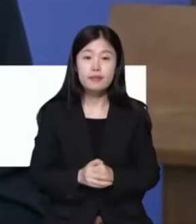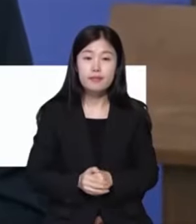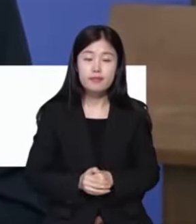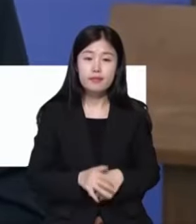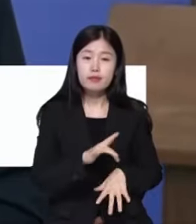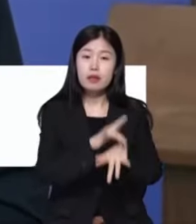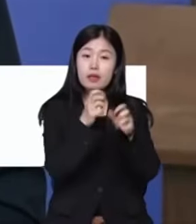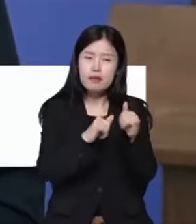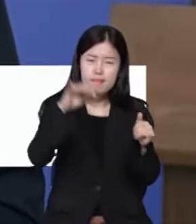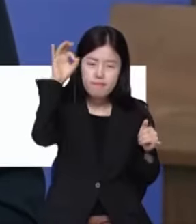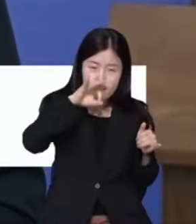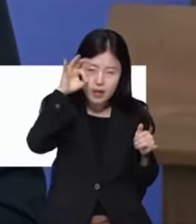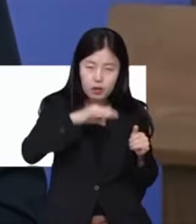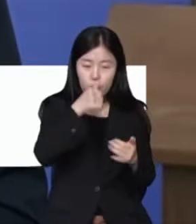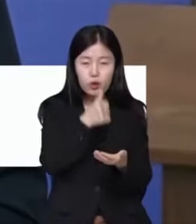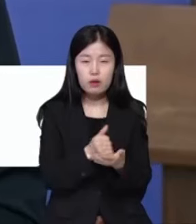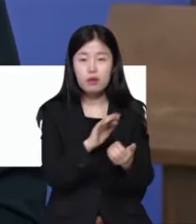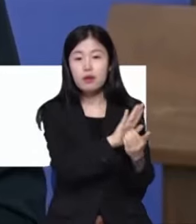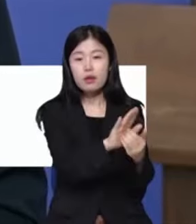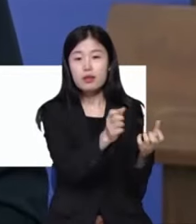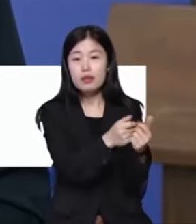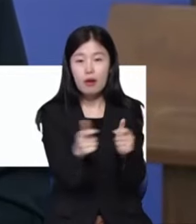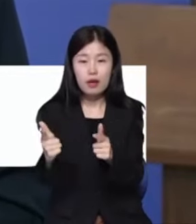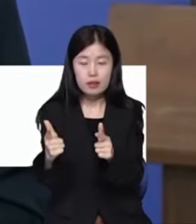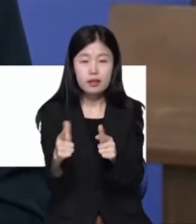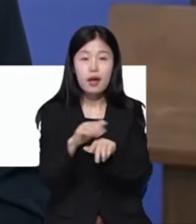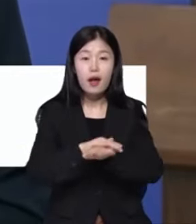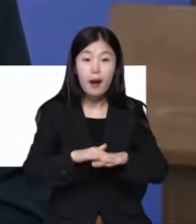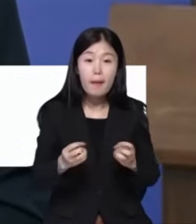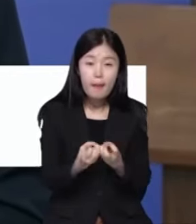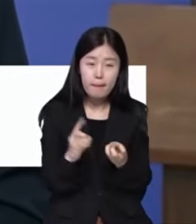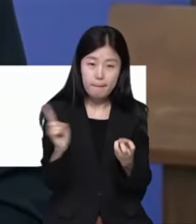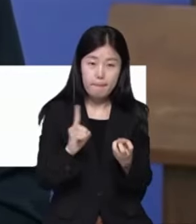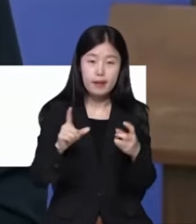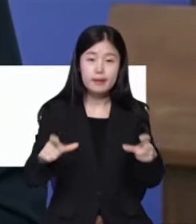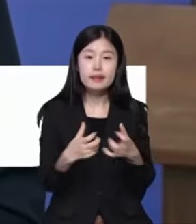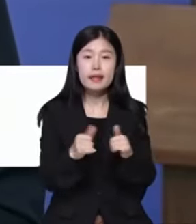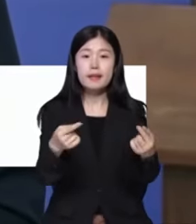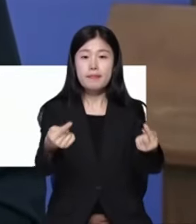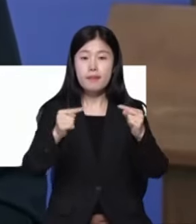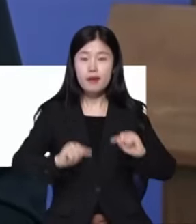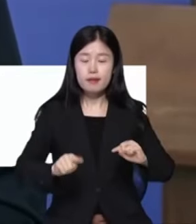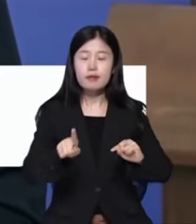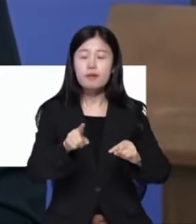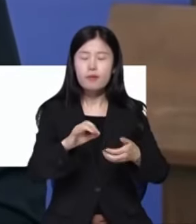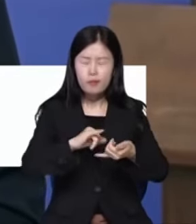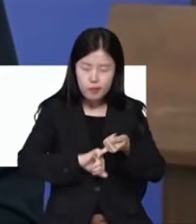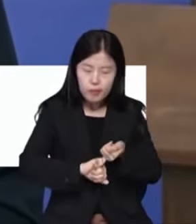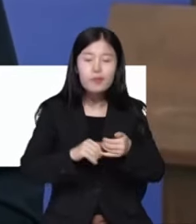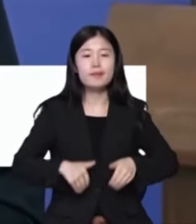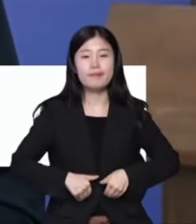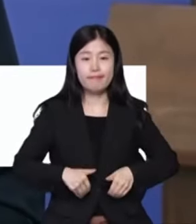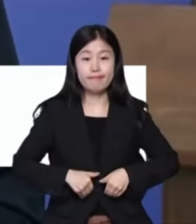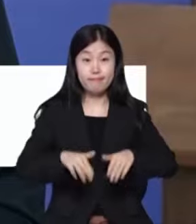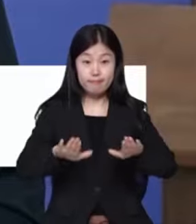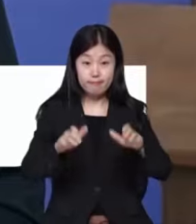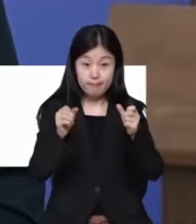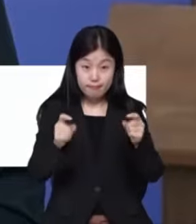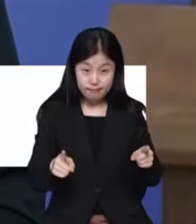등 여러 지역사회 문제를 해결하기 위해서는 지역민들의 참여 제안이 필수적인데 이번을 계기로